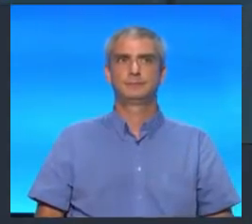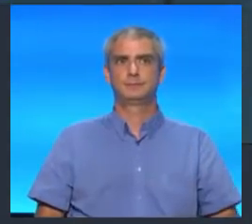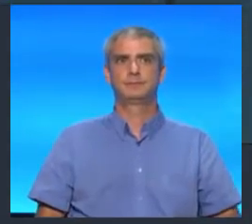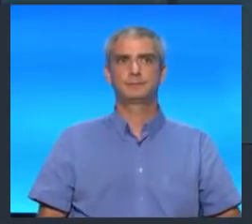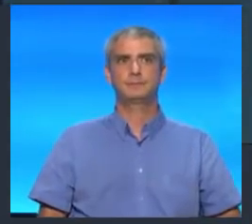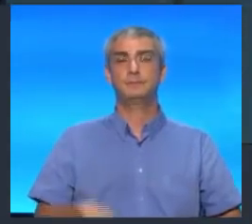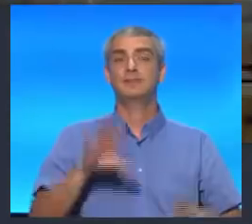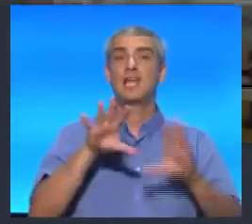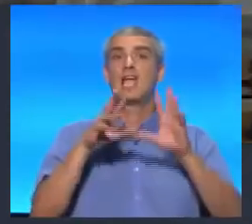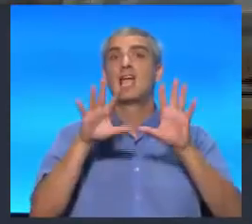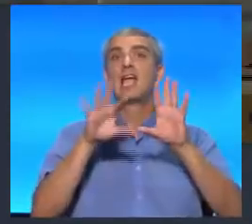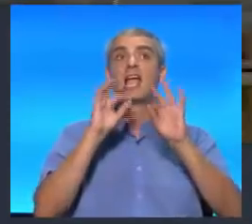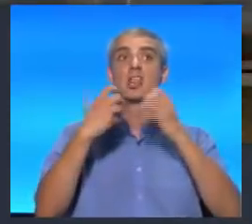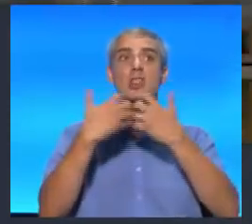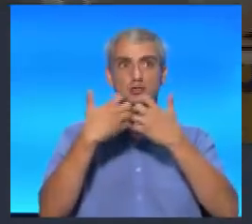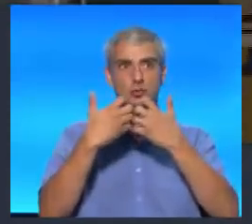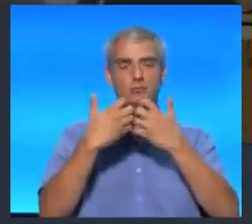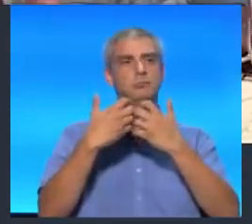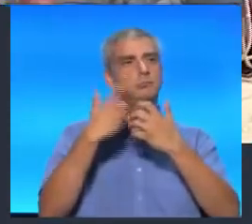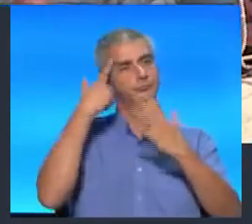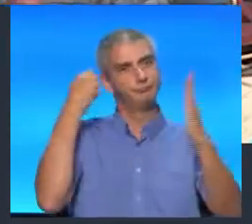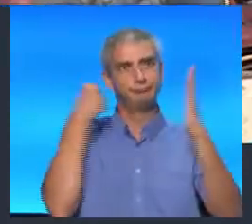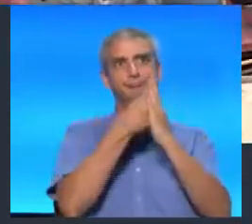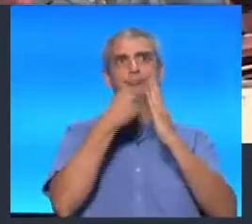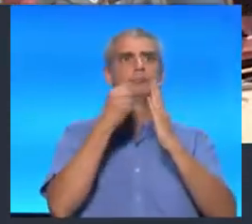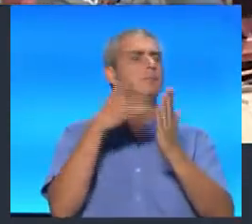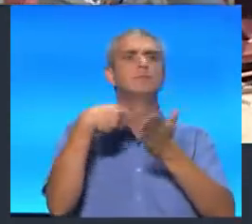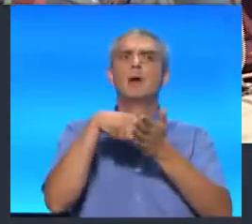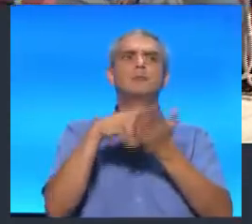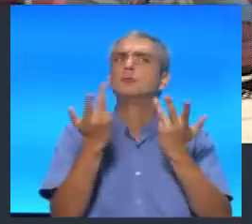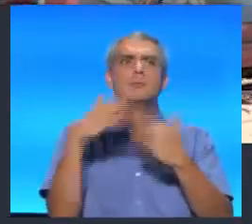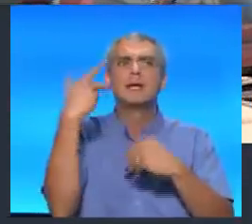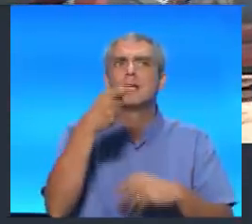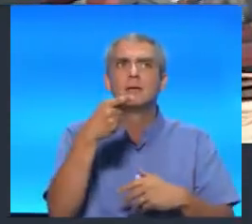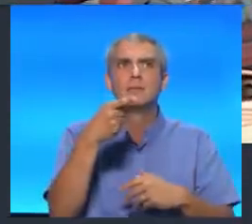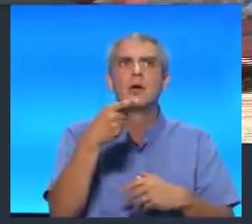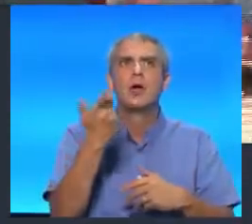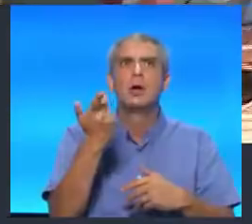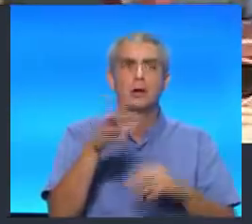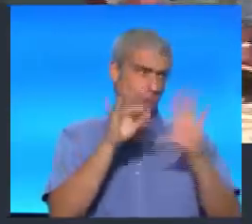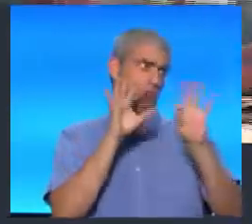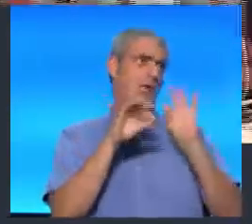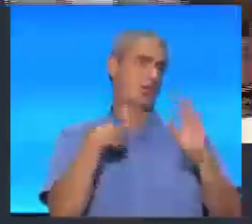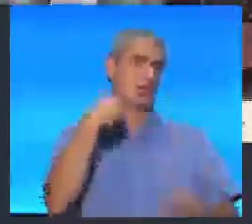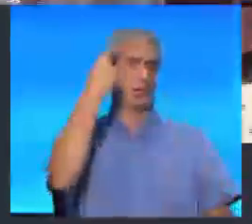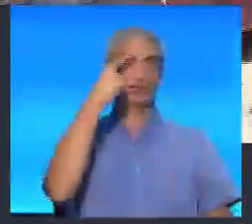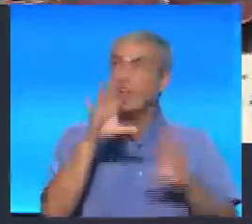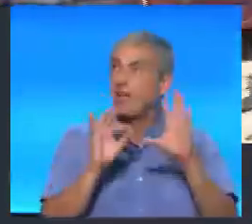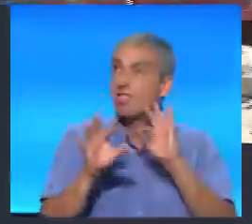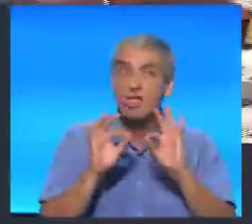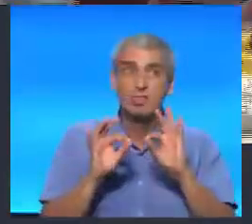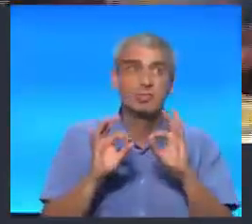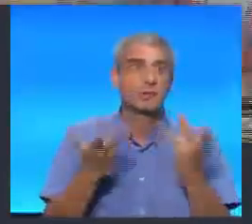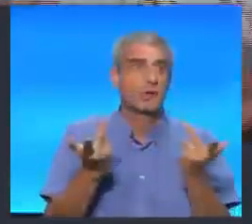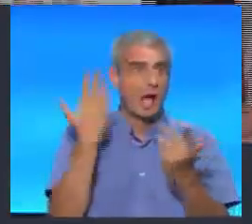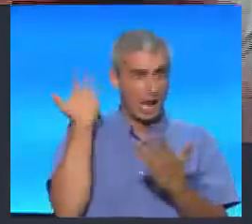בקניון אשדוד לעומתו הולכים עם הראש בקיר. מה מצפים? מה הולך להיות פה? קניון נראה לי. קניון? אבל היה פה